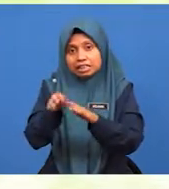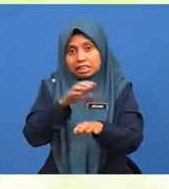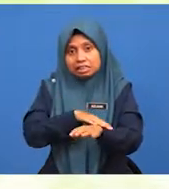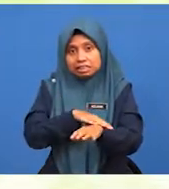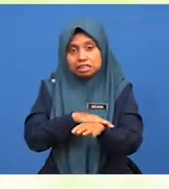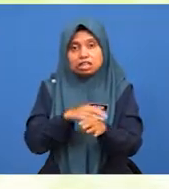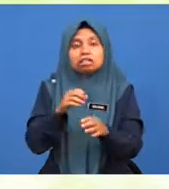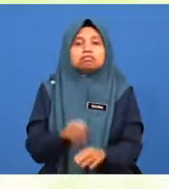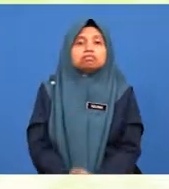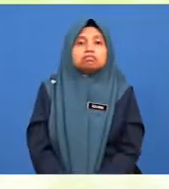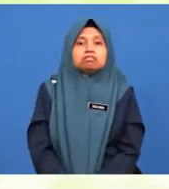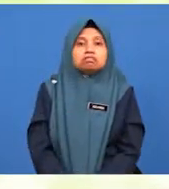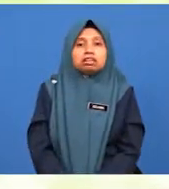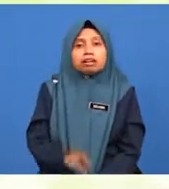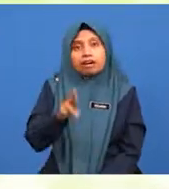Seutas rantai.